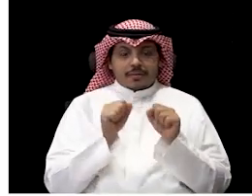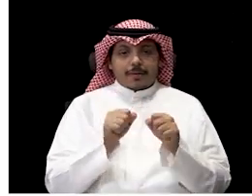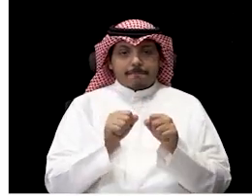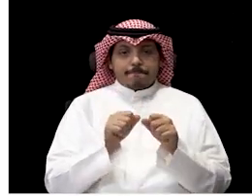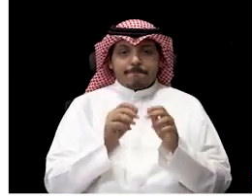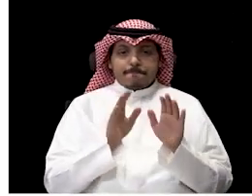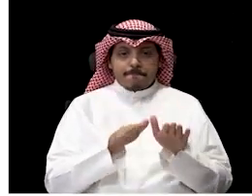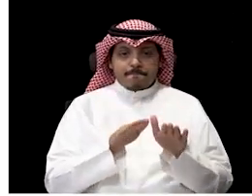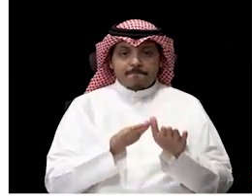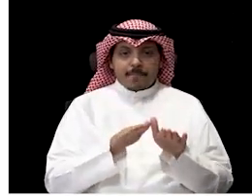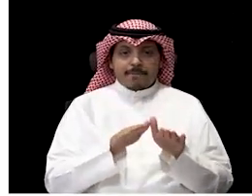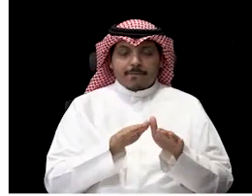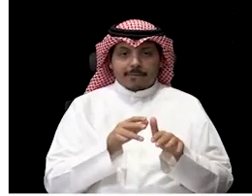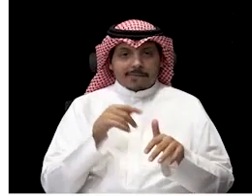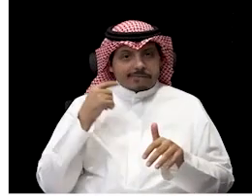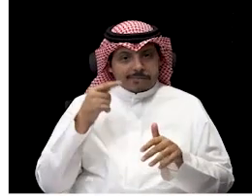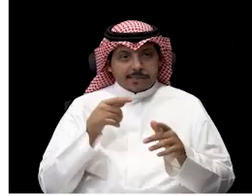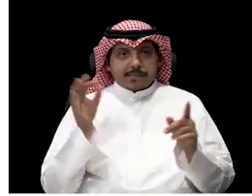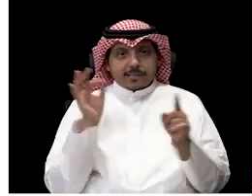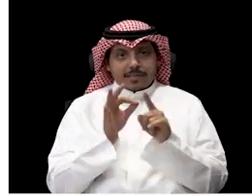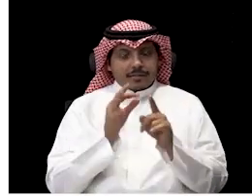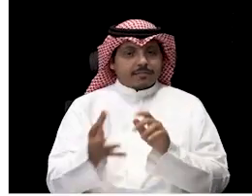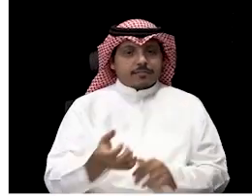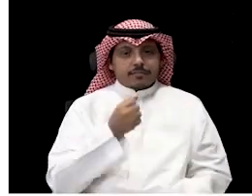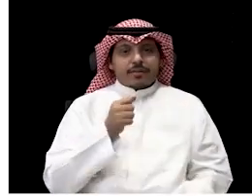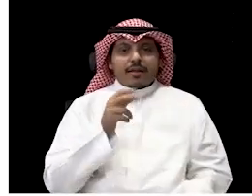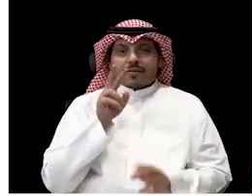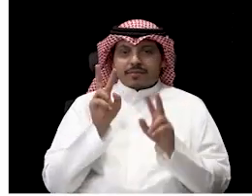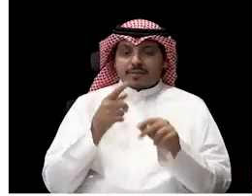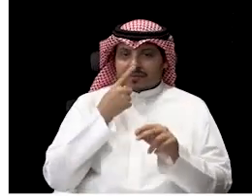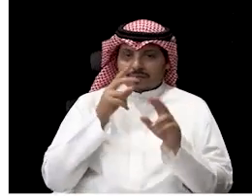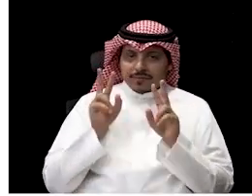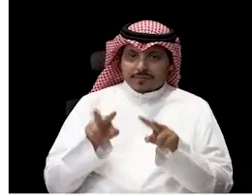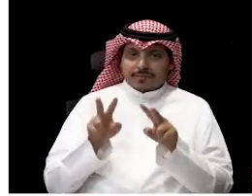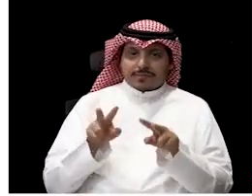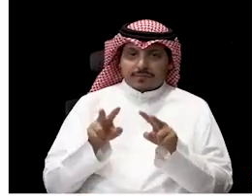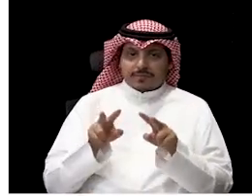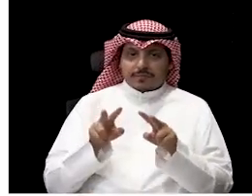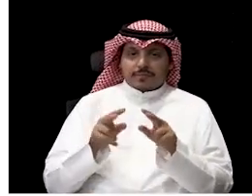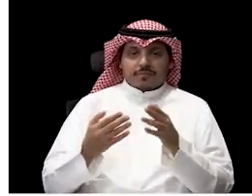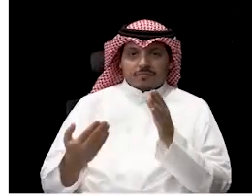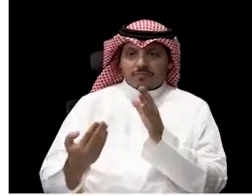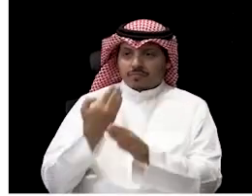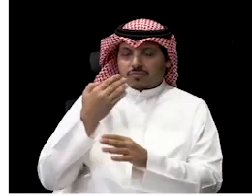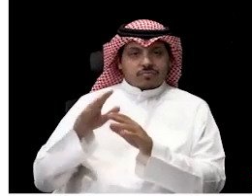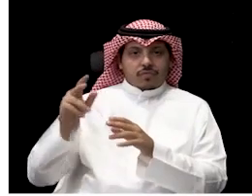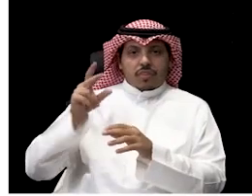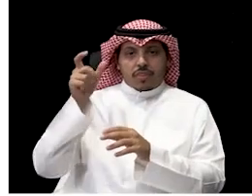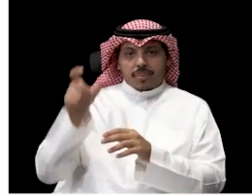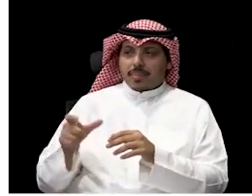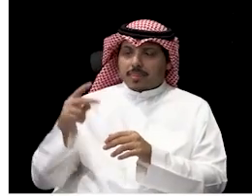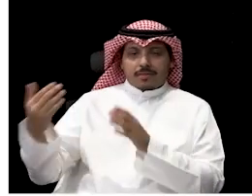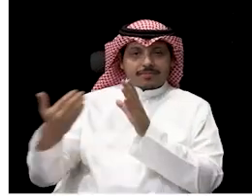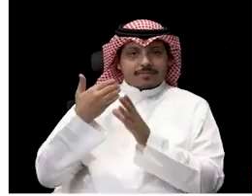هدف وتريد أن تحقق فيه إنجاز بنفسك بدون ما يتدخل أحد، ما هي العوامل